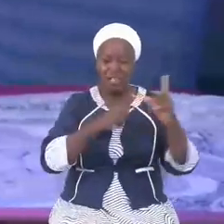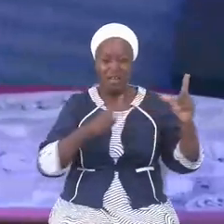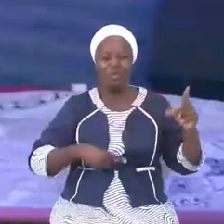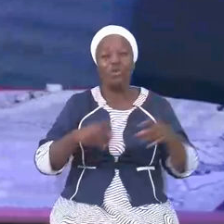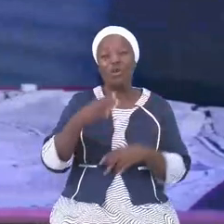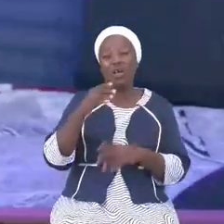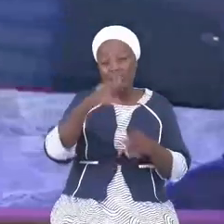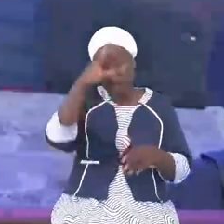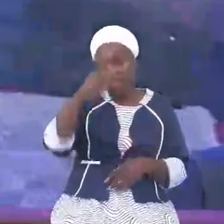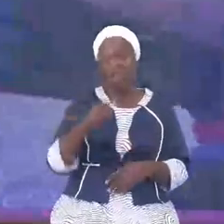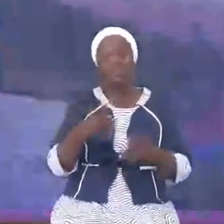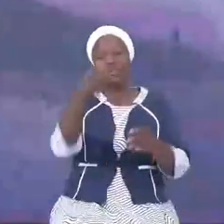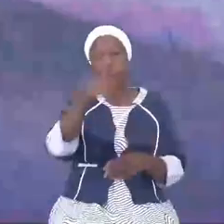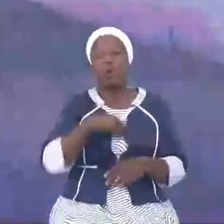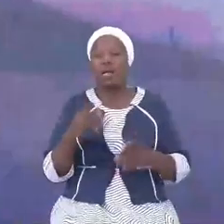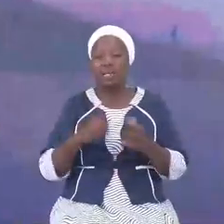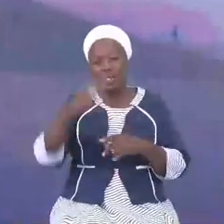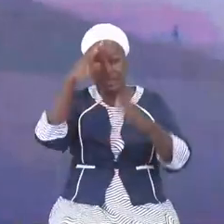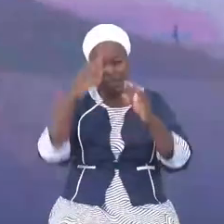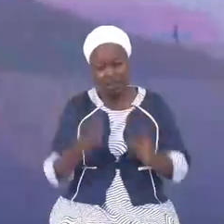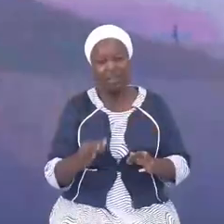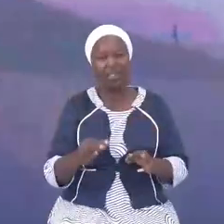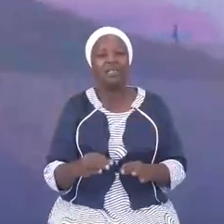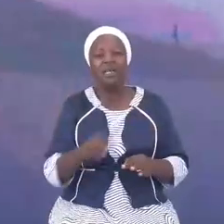profondément devant le Dieu de ses